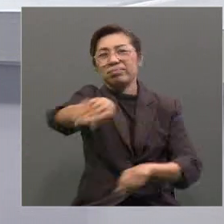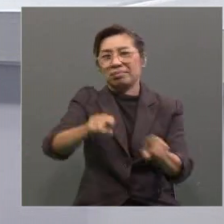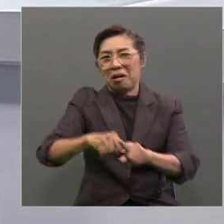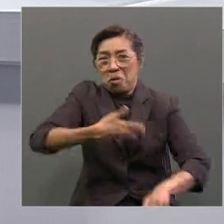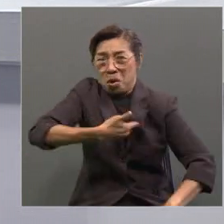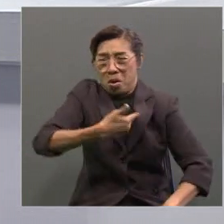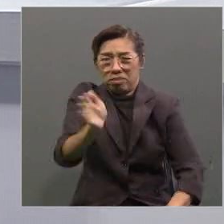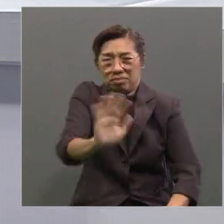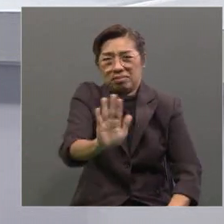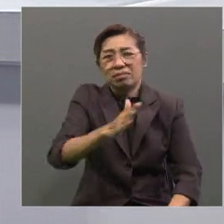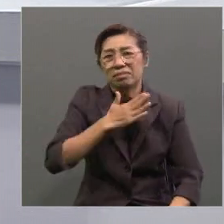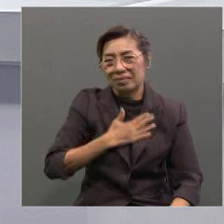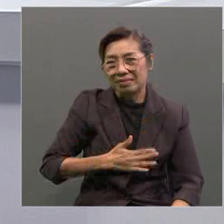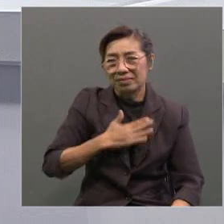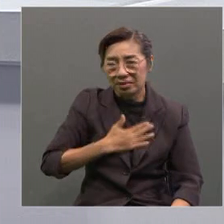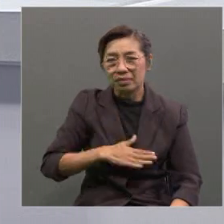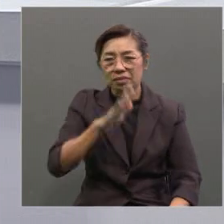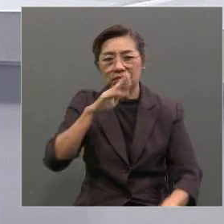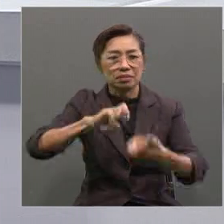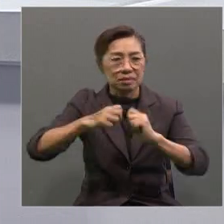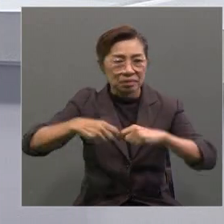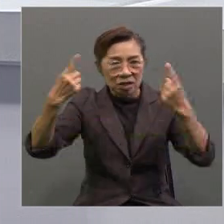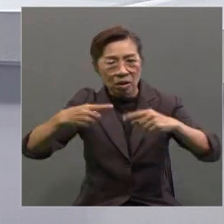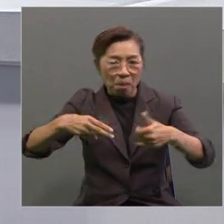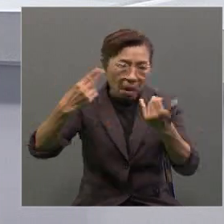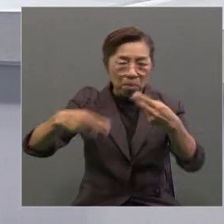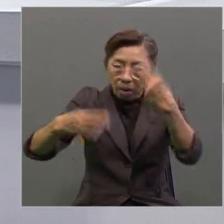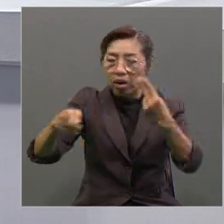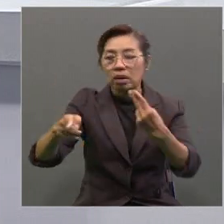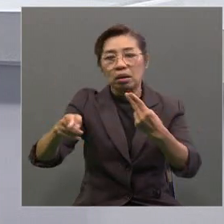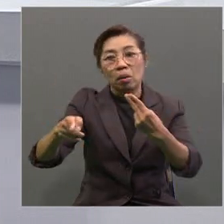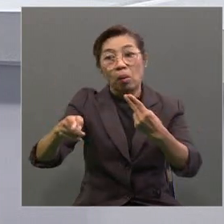มณ์ร้อนนะครับเพราะว่าเวลาเกิดเหตุต่างๆเนี่ยผลออกมามันได้ไม่คุ้มเสียนะครับ